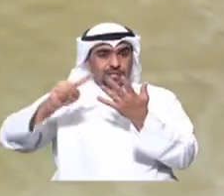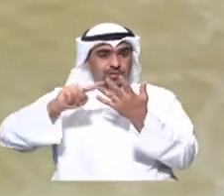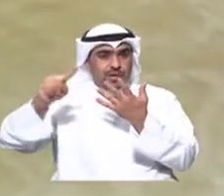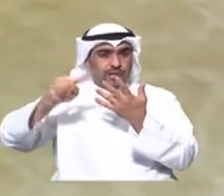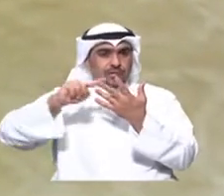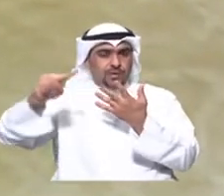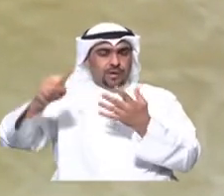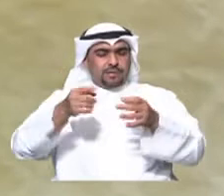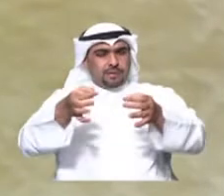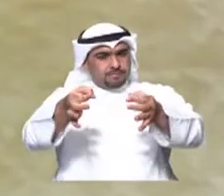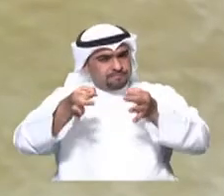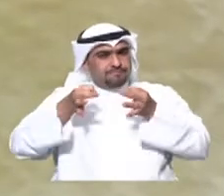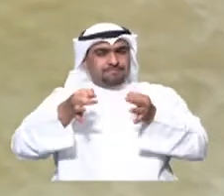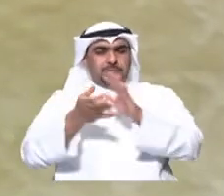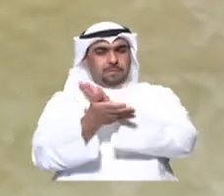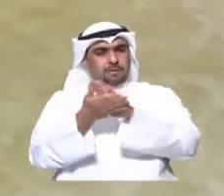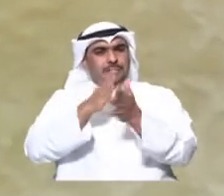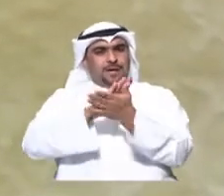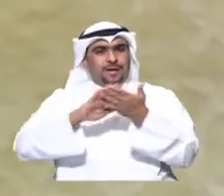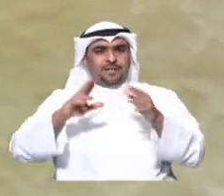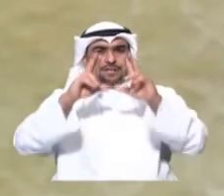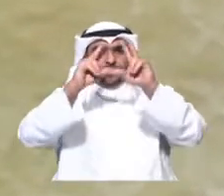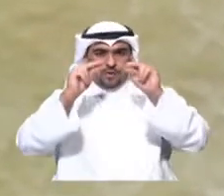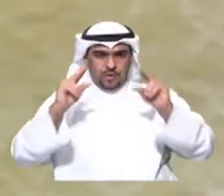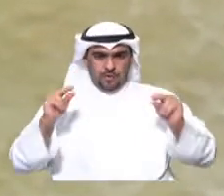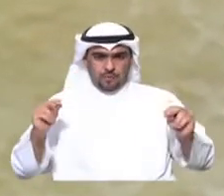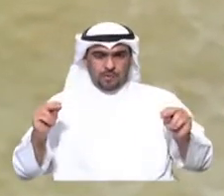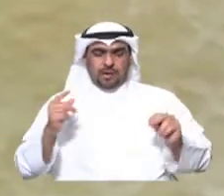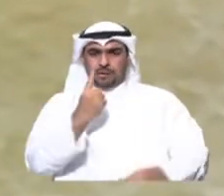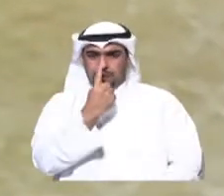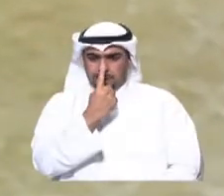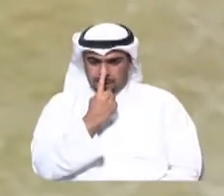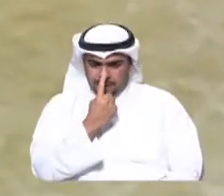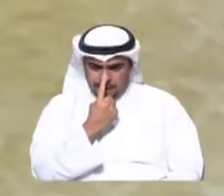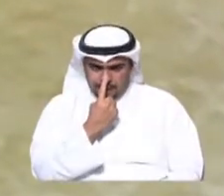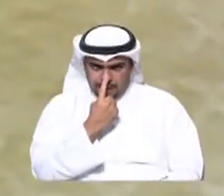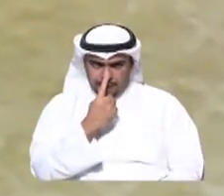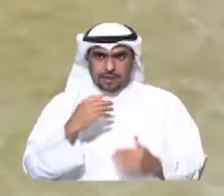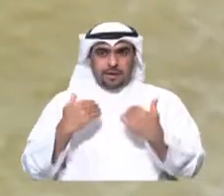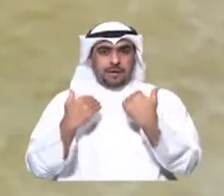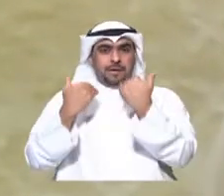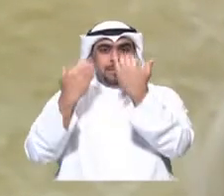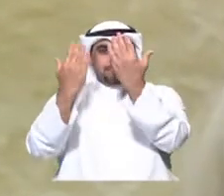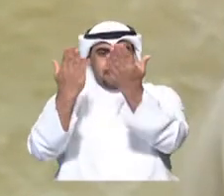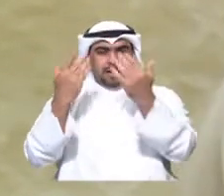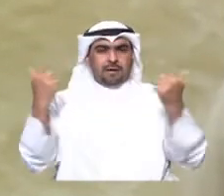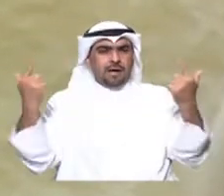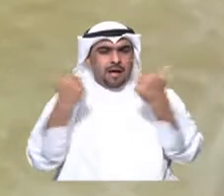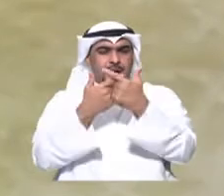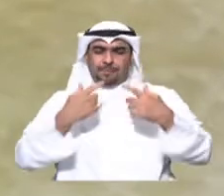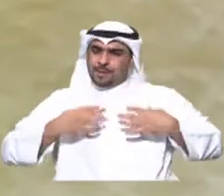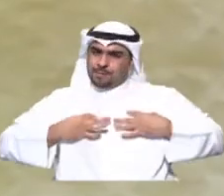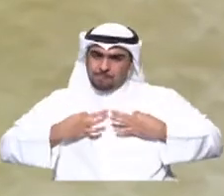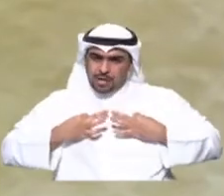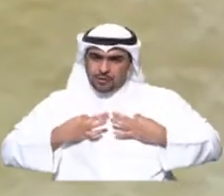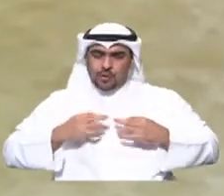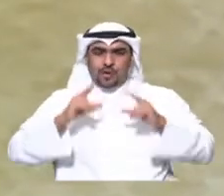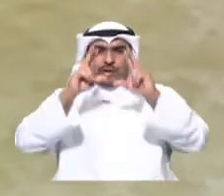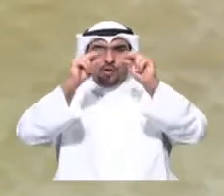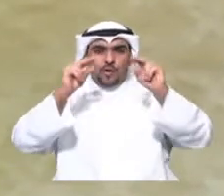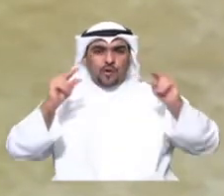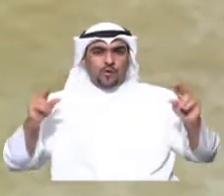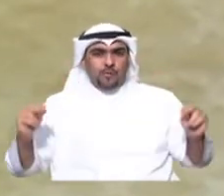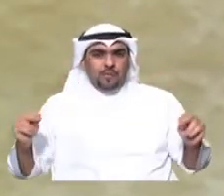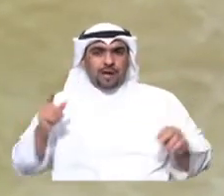للبنان بالنسبة إلى قرارات الشرعية الدولية والتجاوب معها. كذلك كانت هناك في